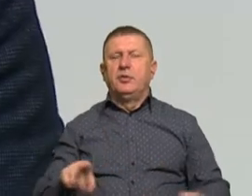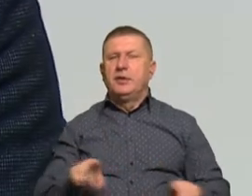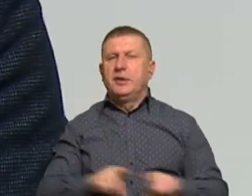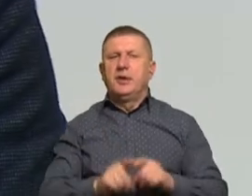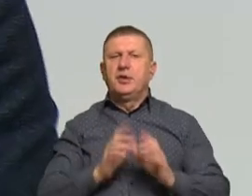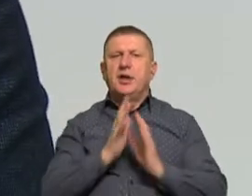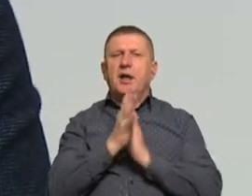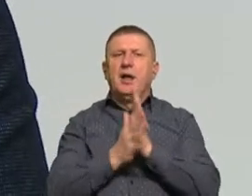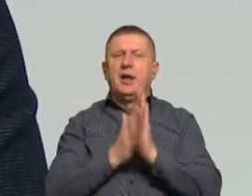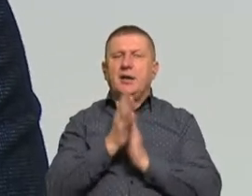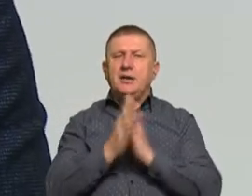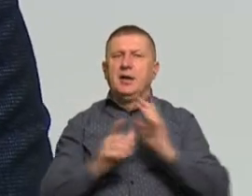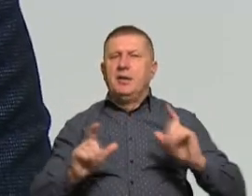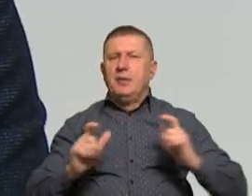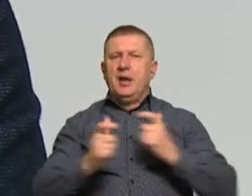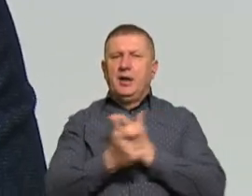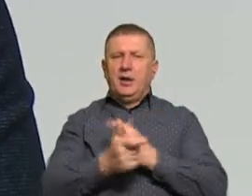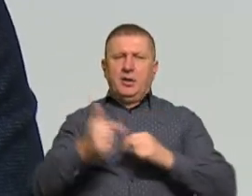Oczywiście taki dialog